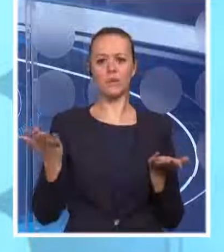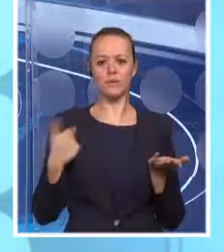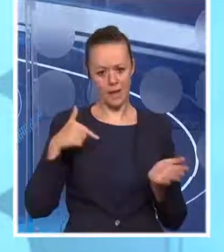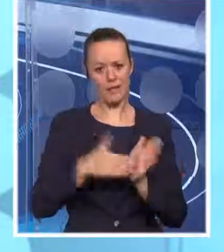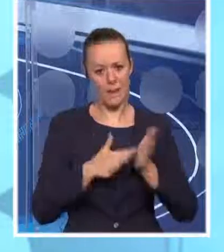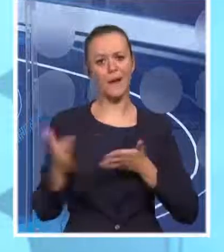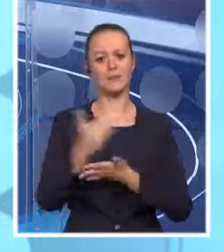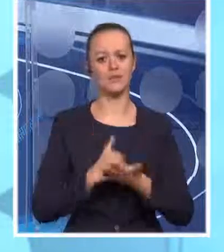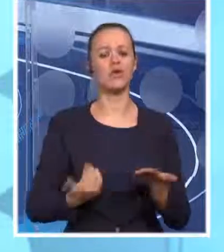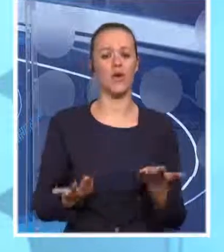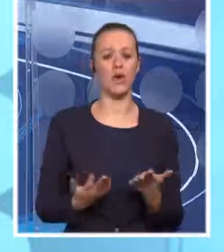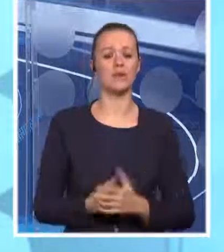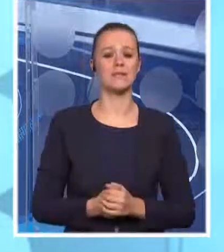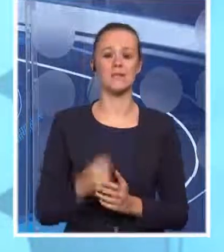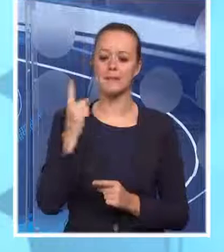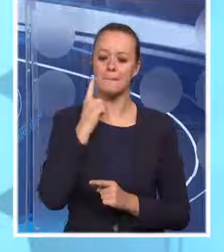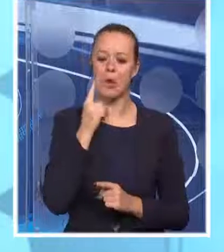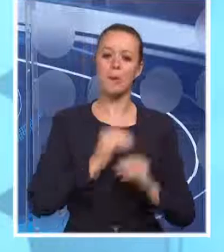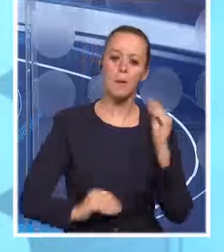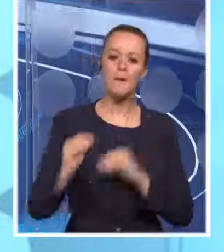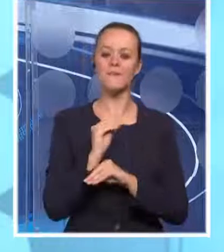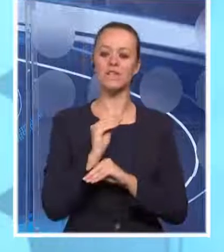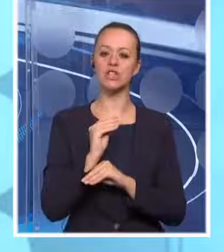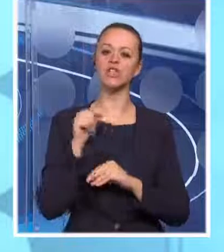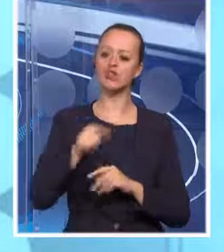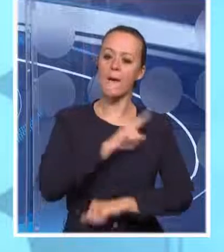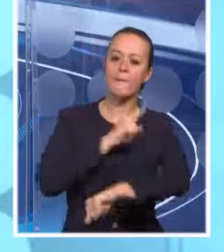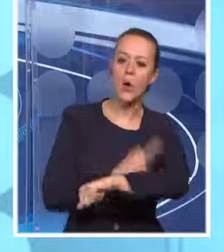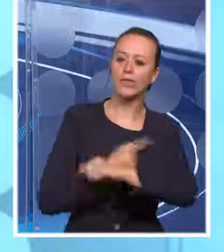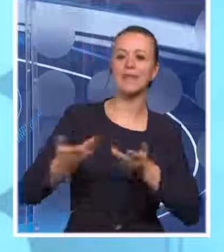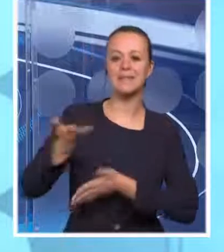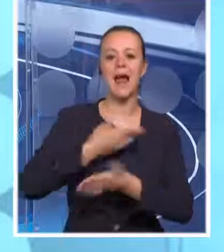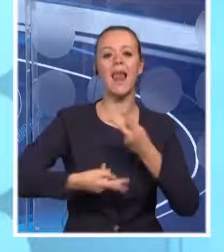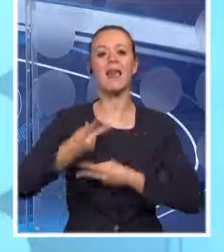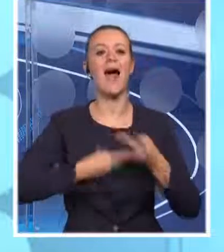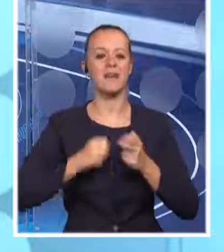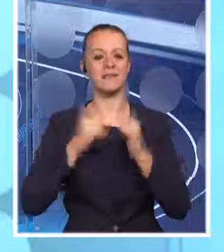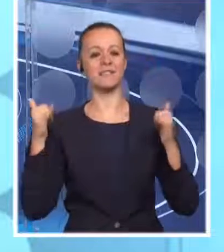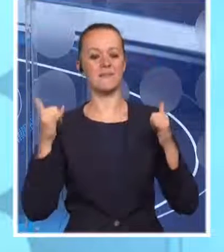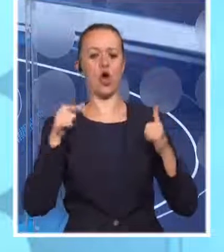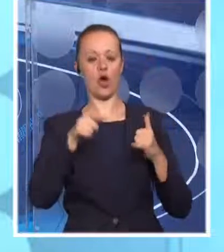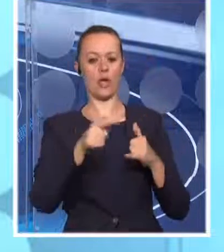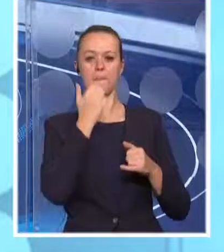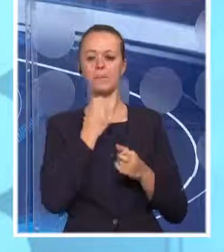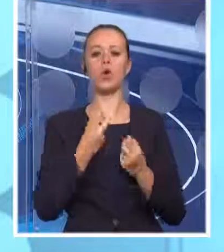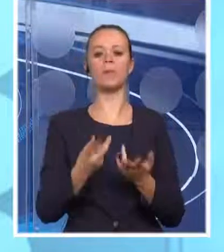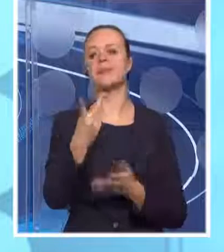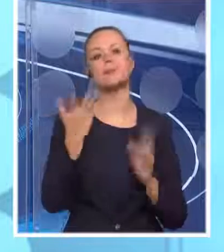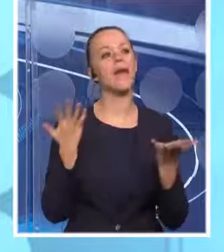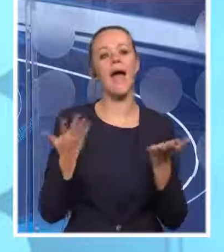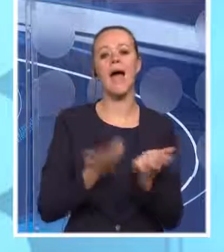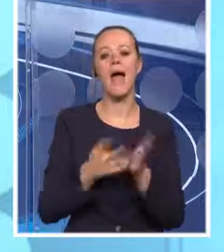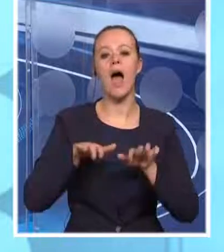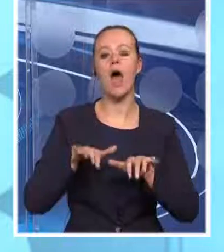da pokušamo da još više uzdignemo taj potencijal razvoja poljoprivrede. Gledajte, to vam je kao u video igrici.